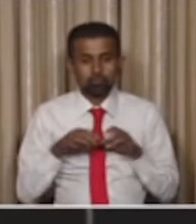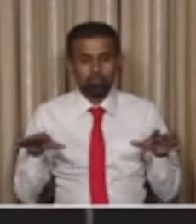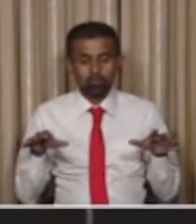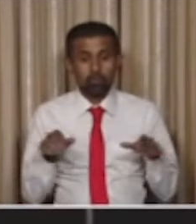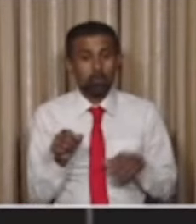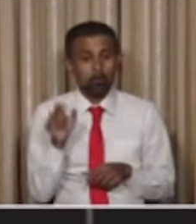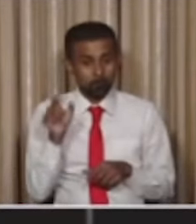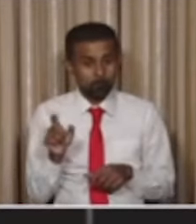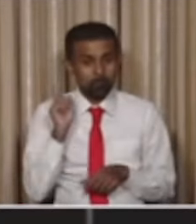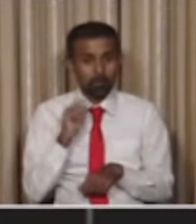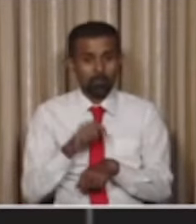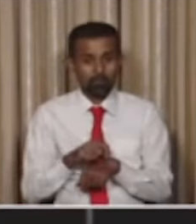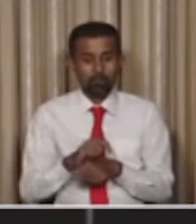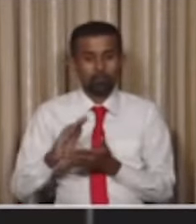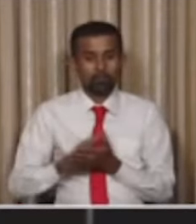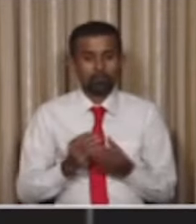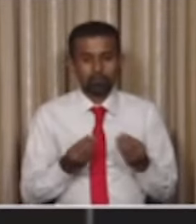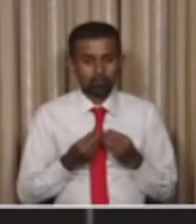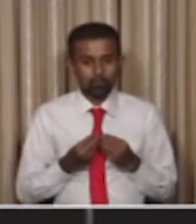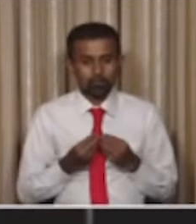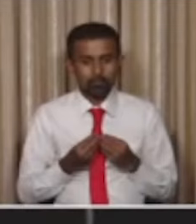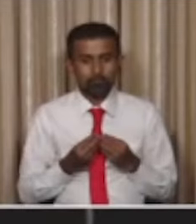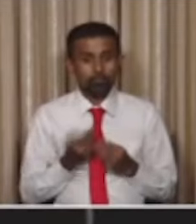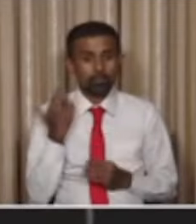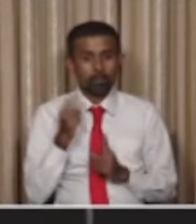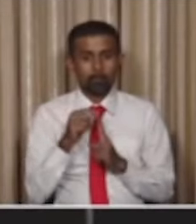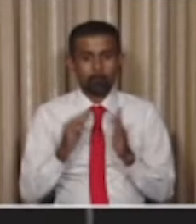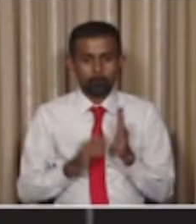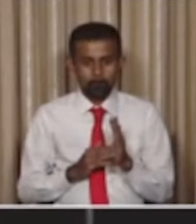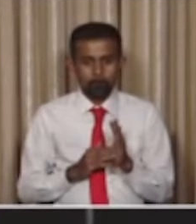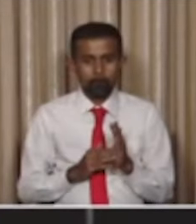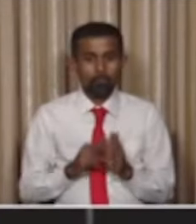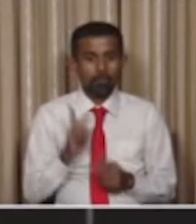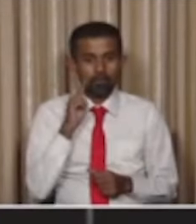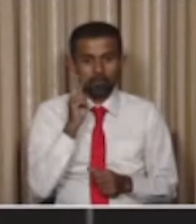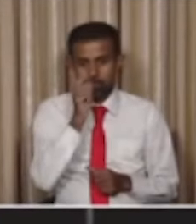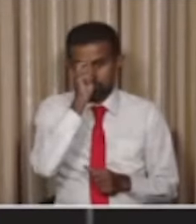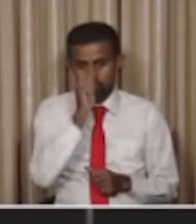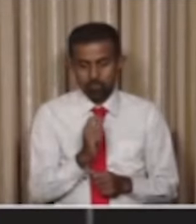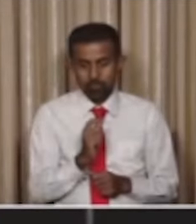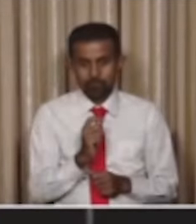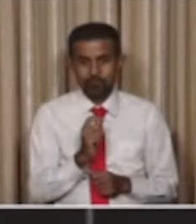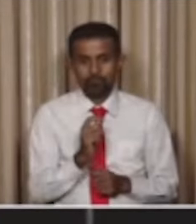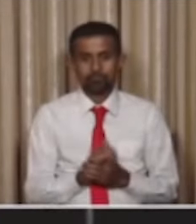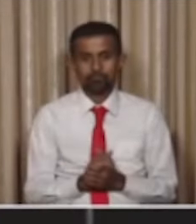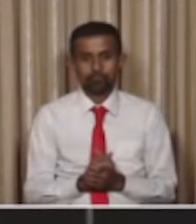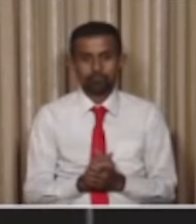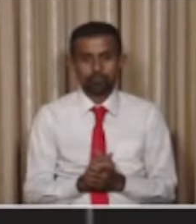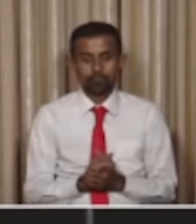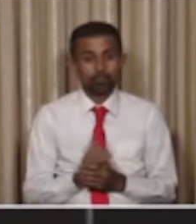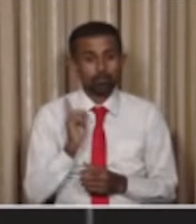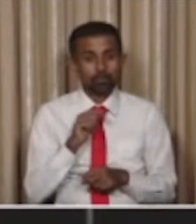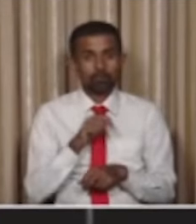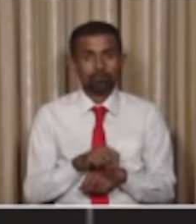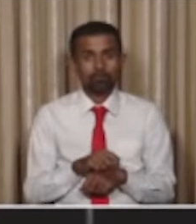එතුමා ඒ අවස්ථාවේදී කටයුතු කරා එදා අග්‍රාමාත්‍යතුමා වශයෙන් රනිල් වික්‍රමසිංහ මැතිතුමා ඒ